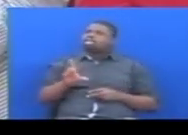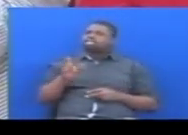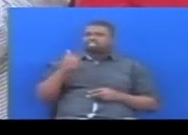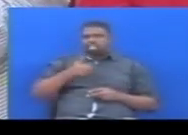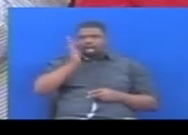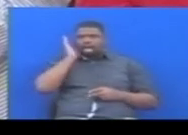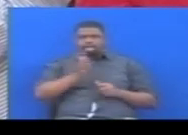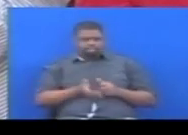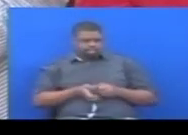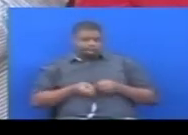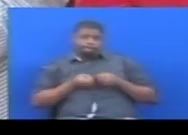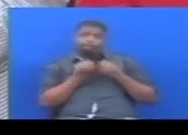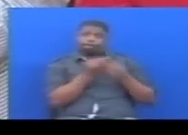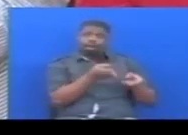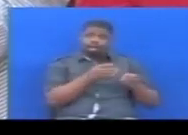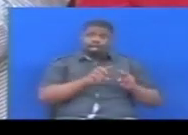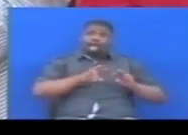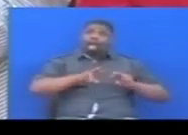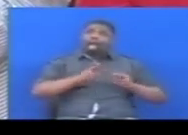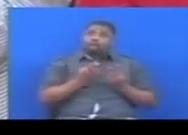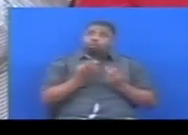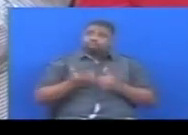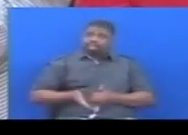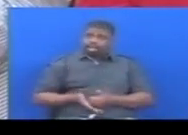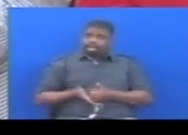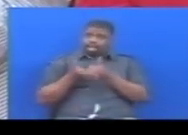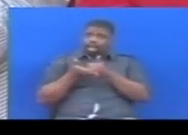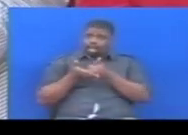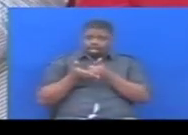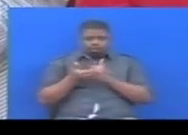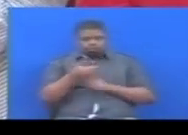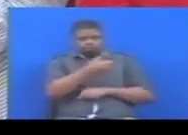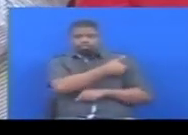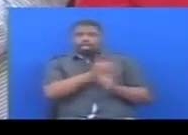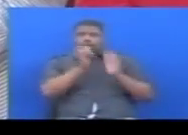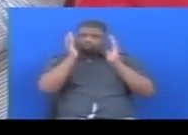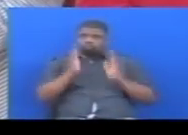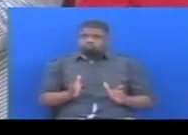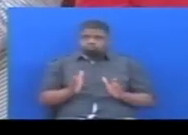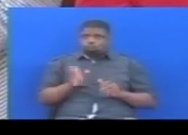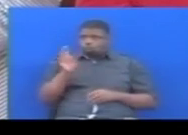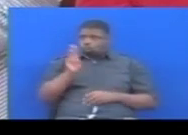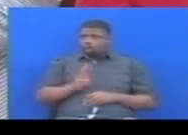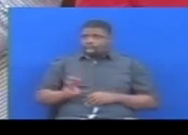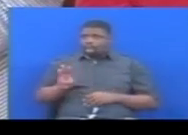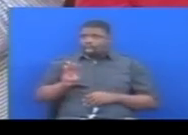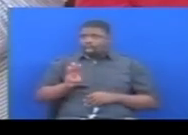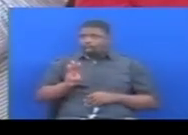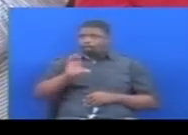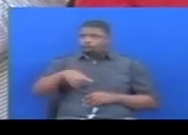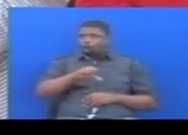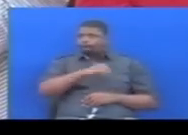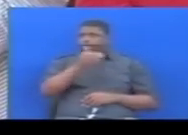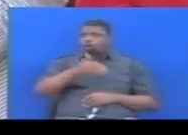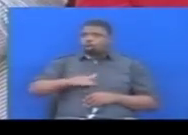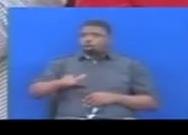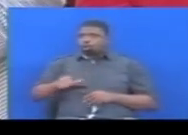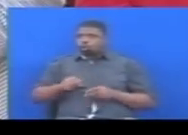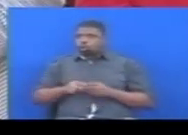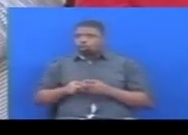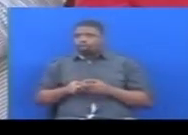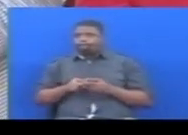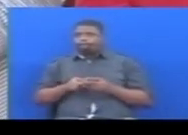itasaidia hospitali kuu ya mkoa wa Morogoro mashine ya CT scan ili